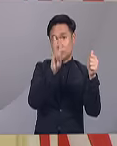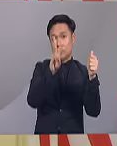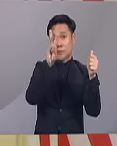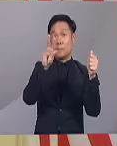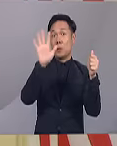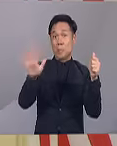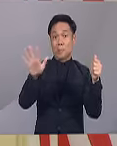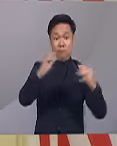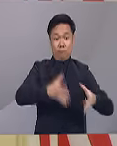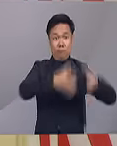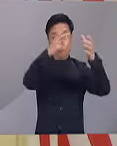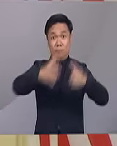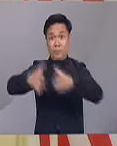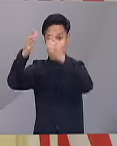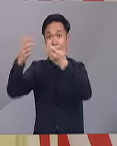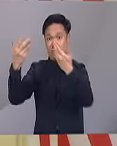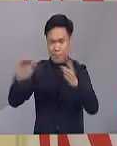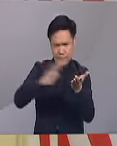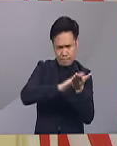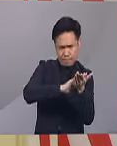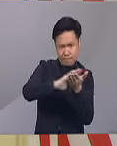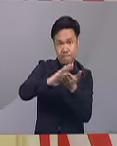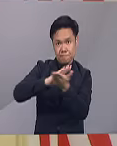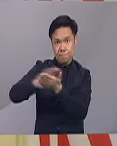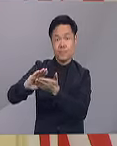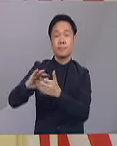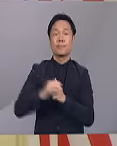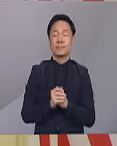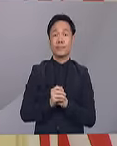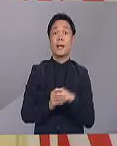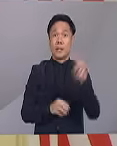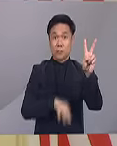10,665 premis telah disanitasi yang terdiri daripada